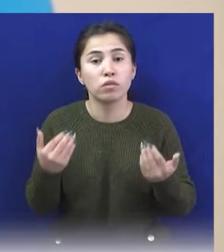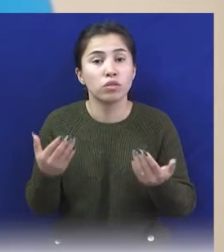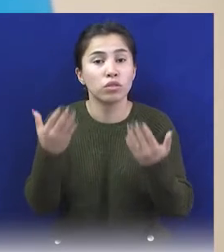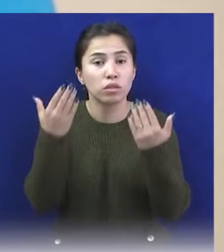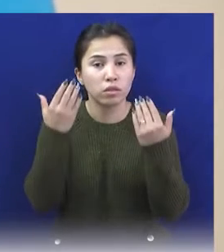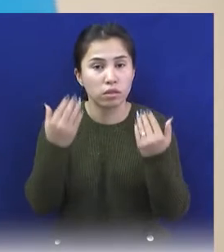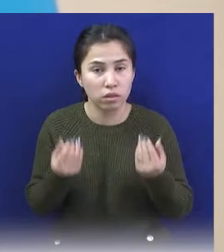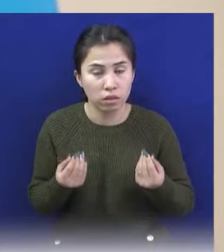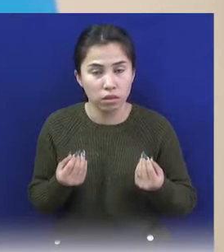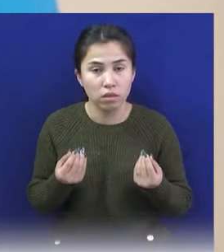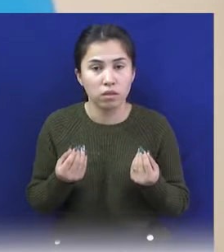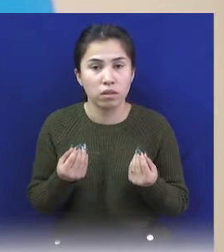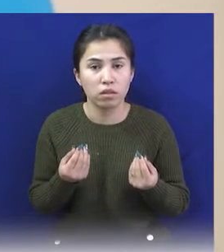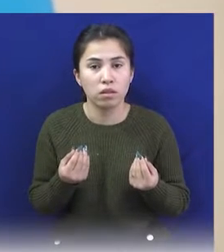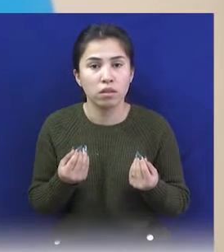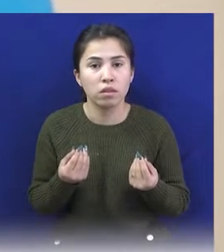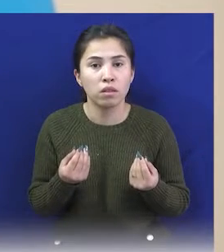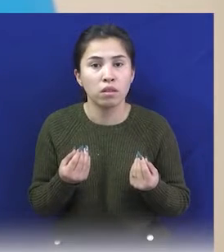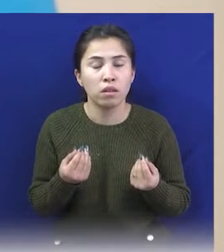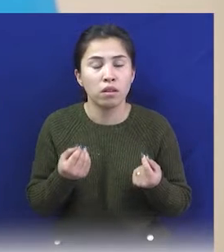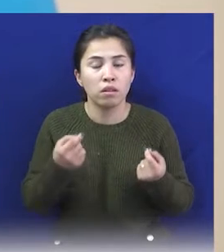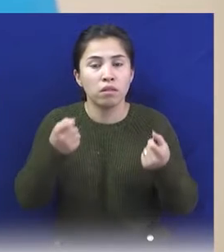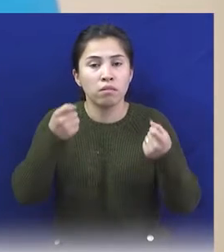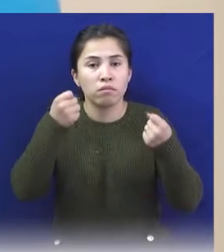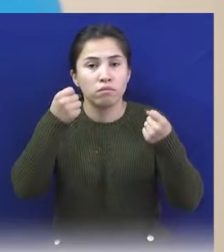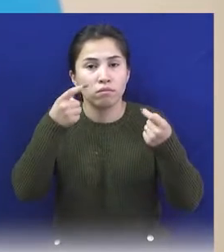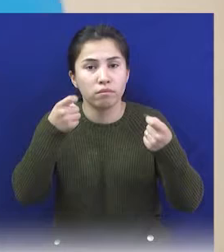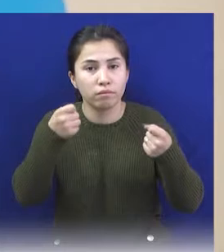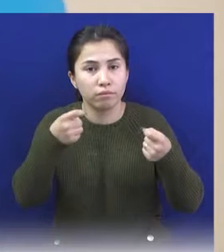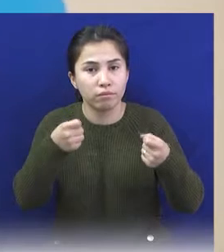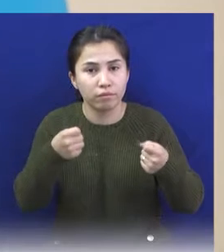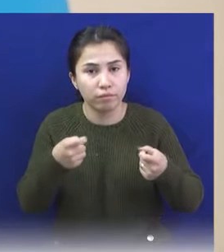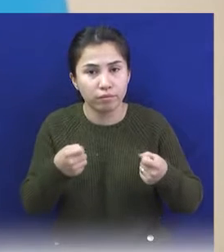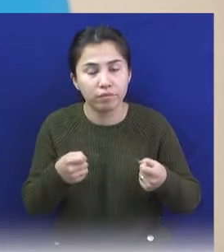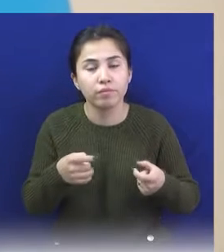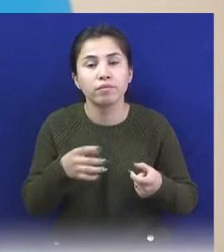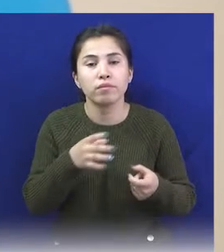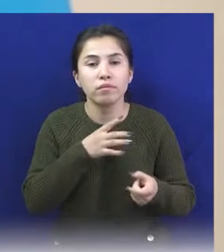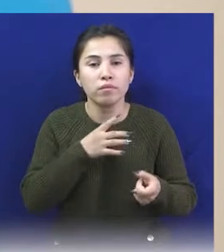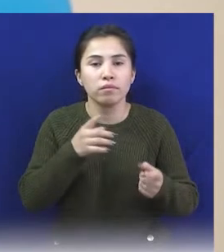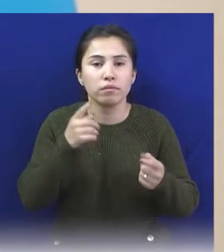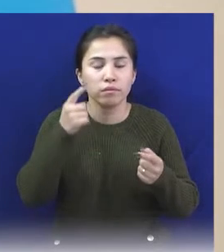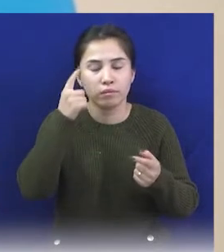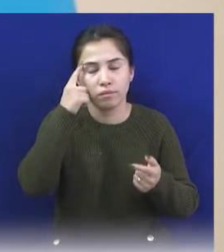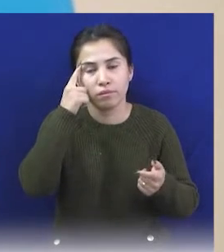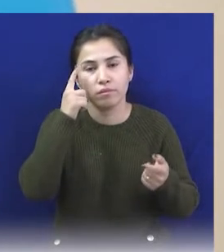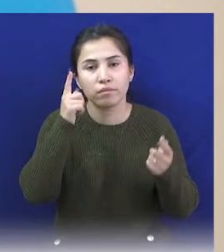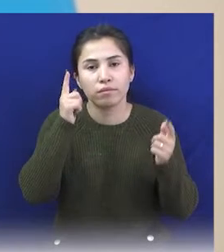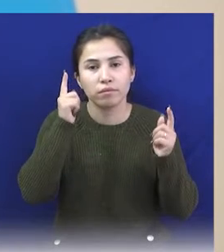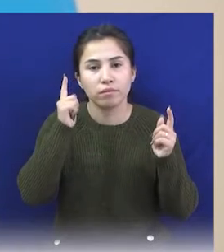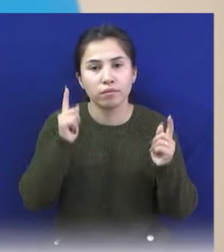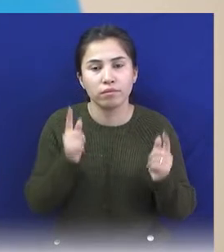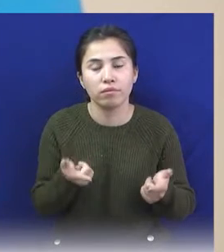аутизмом «Асыл-Мура». Это делается совместно с фондом Булата Утимуратова и спонсируется. Ожидается, что в текущем году будут